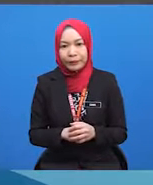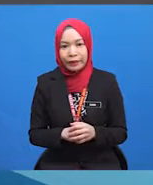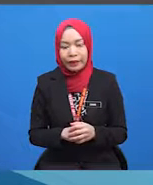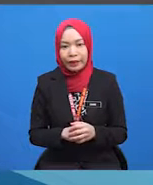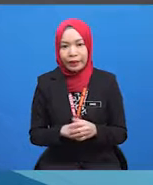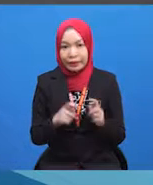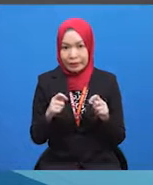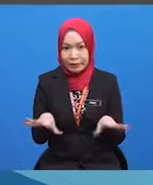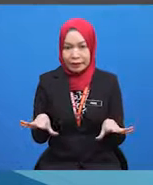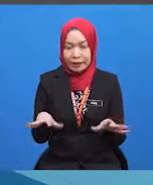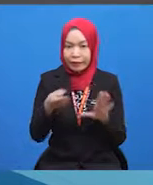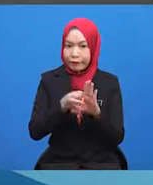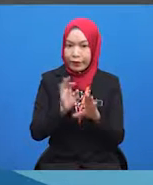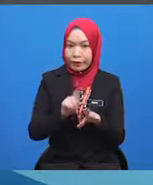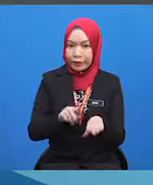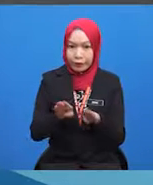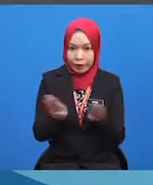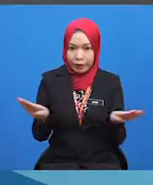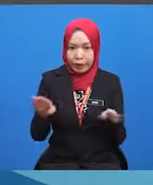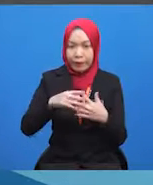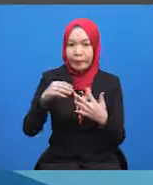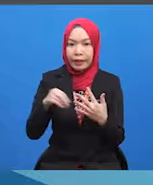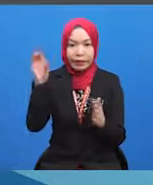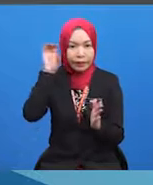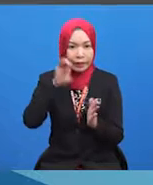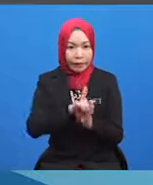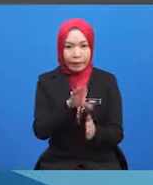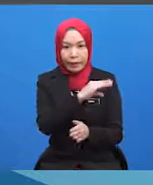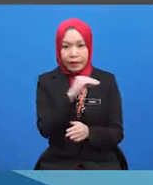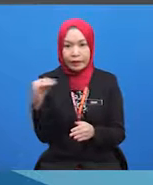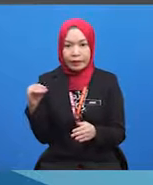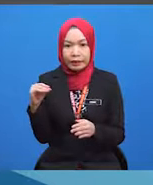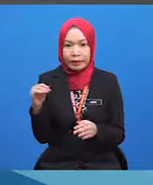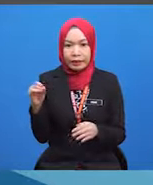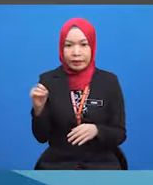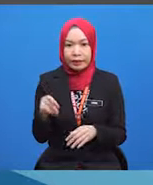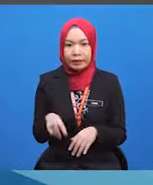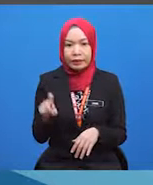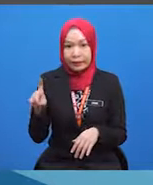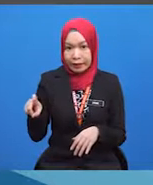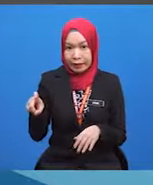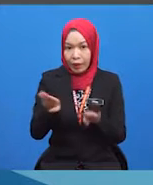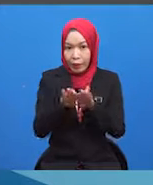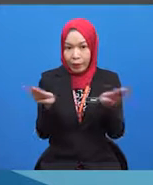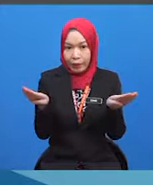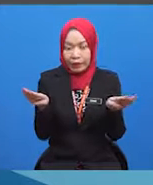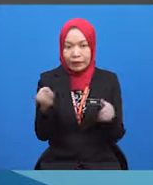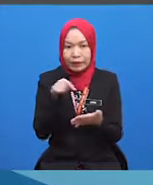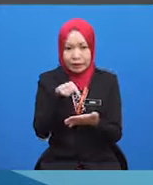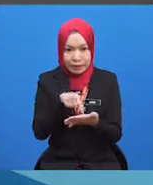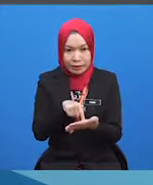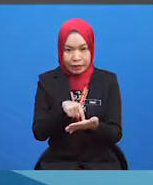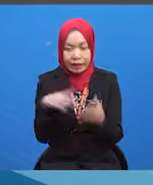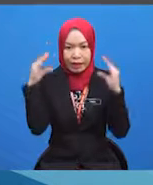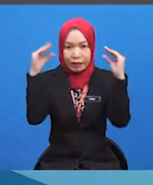Setelah folder dibuka, pilih gambar dan kemudian tekan open. Di sini, cikgu